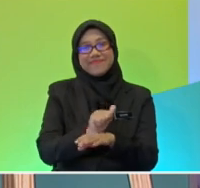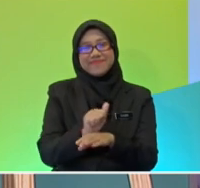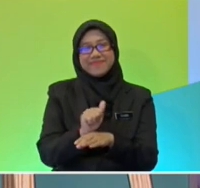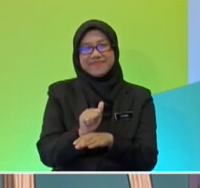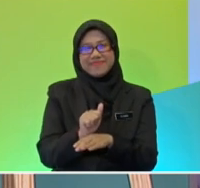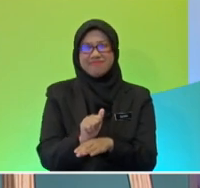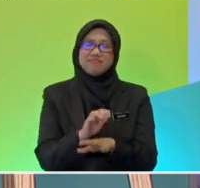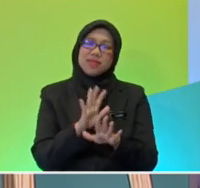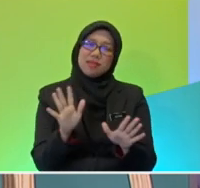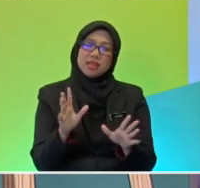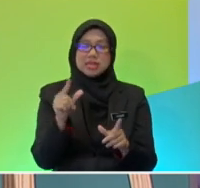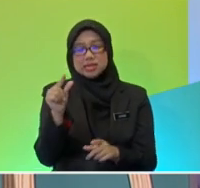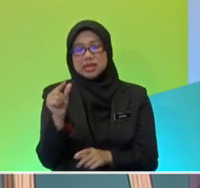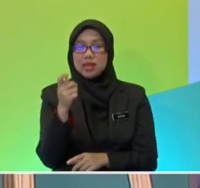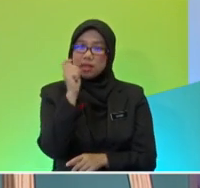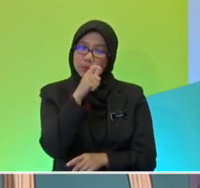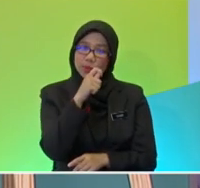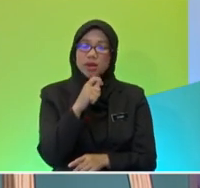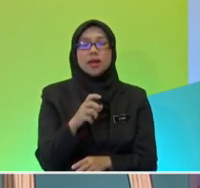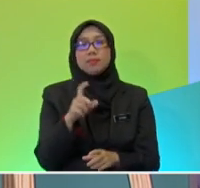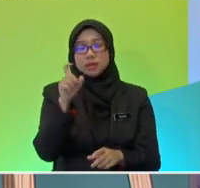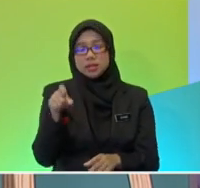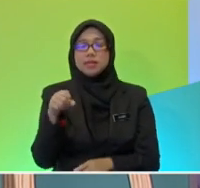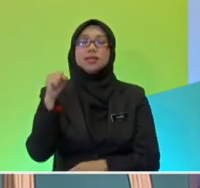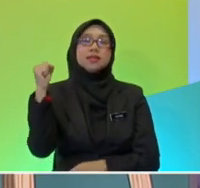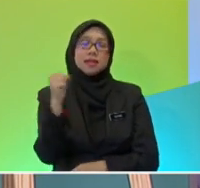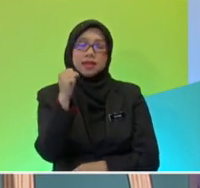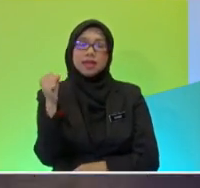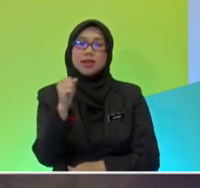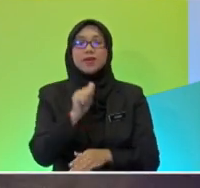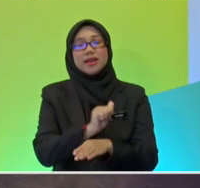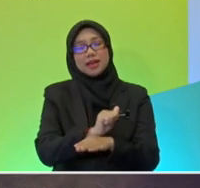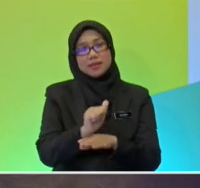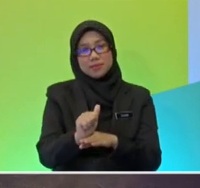amanat cerita mengamalkan dalam kehidupan sehari-hari